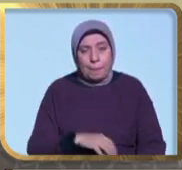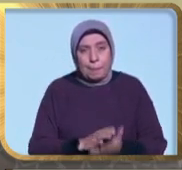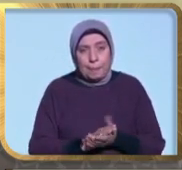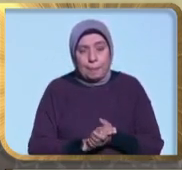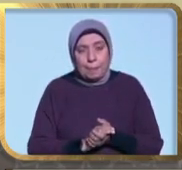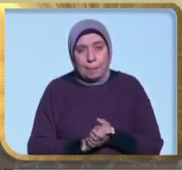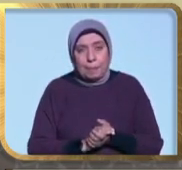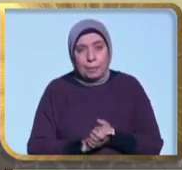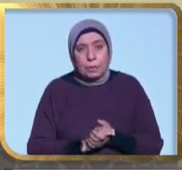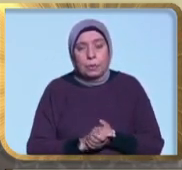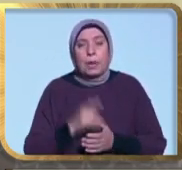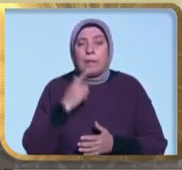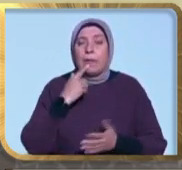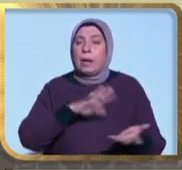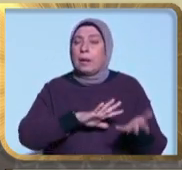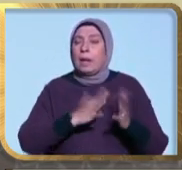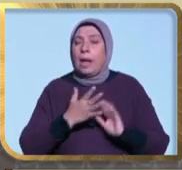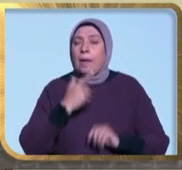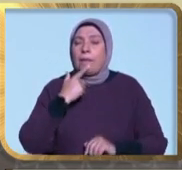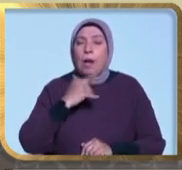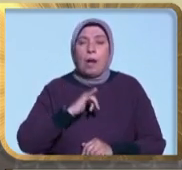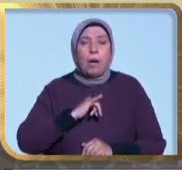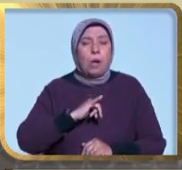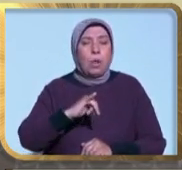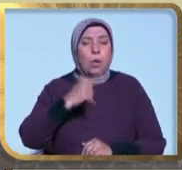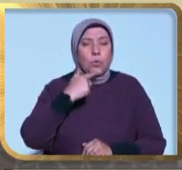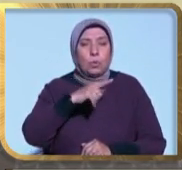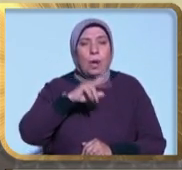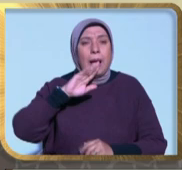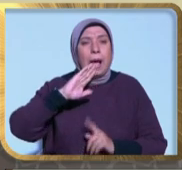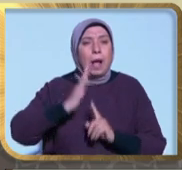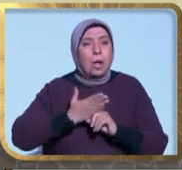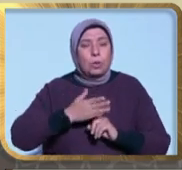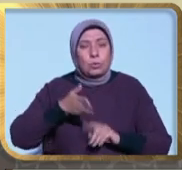اخذتهم فكيف كان